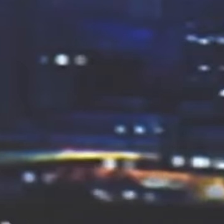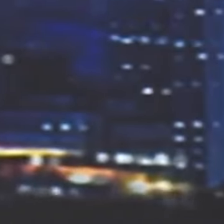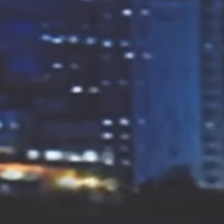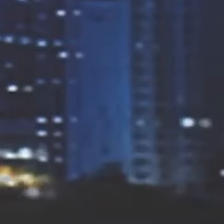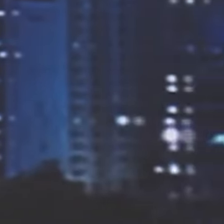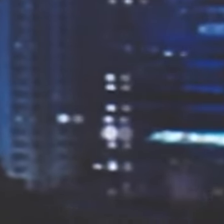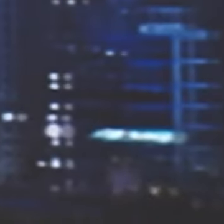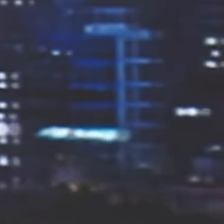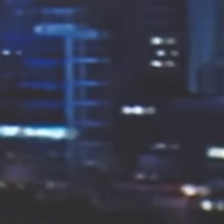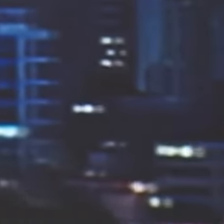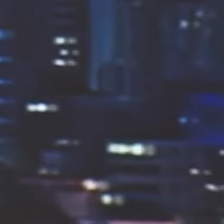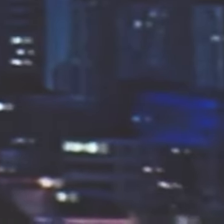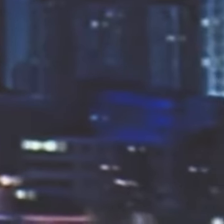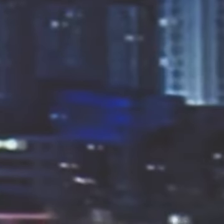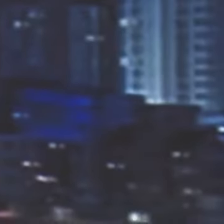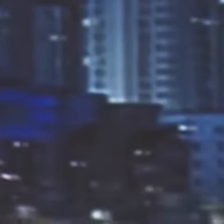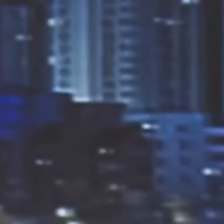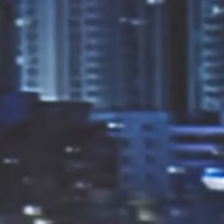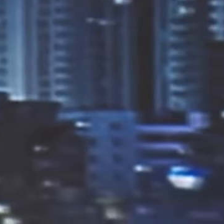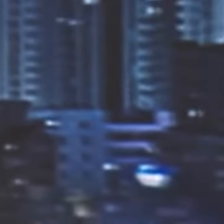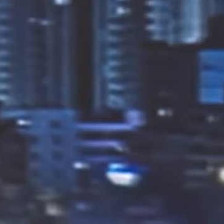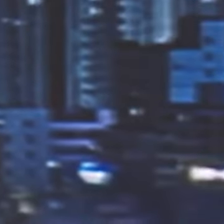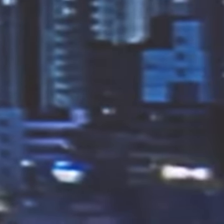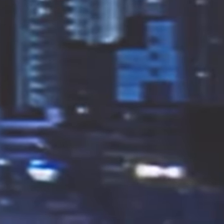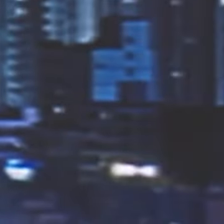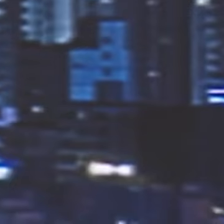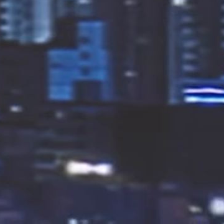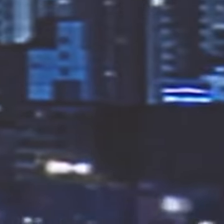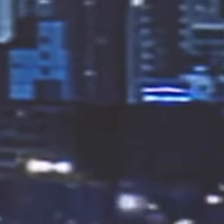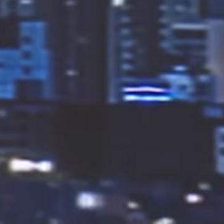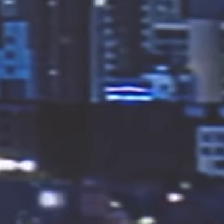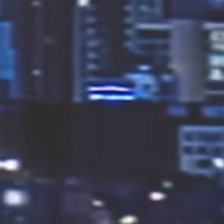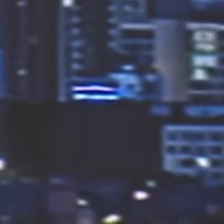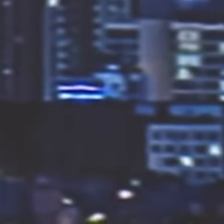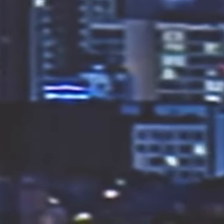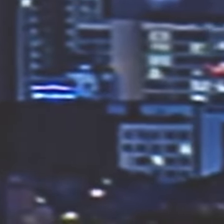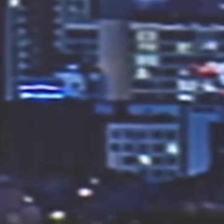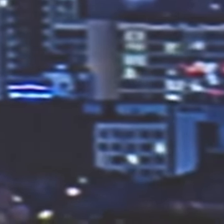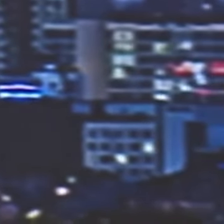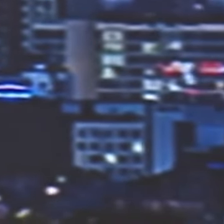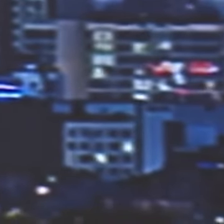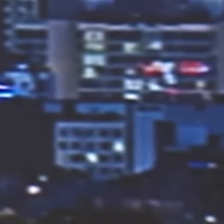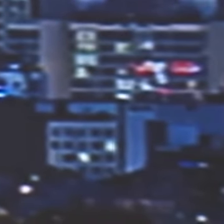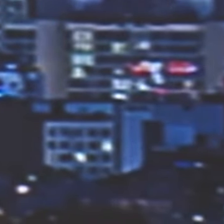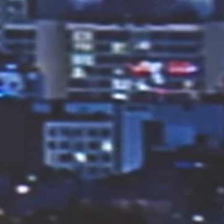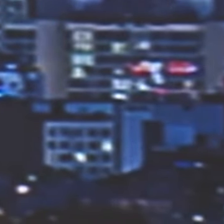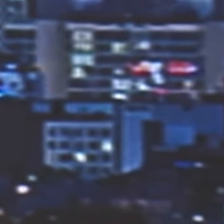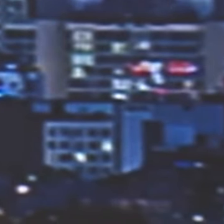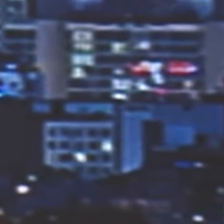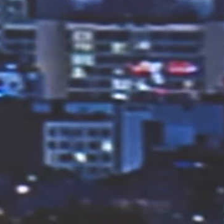JTBC 뉴스를 시청해 주신 여러분 고맙습니다. 저희는 저녁 6시 50분 뉴스룸에서 뵙겠습니다.